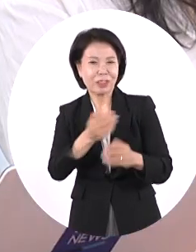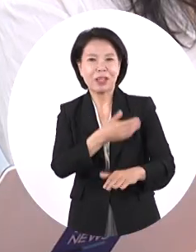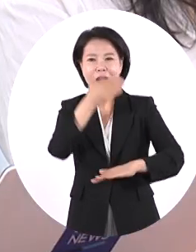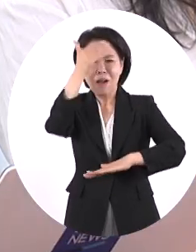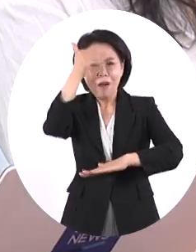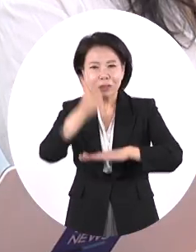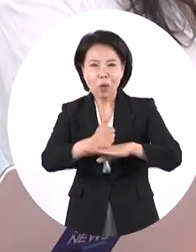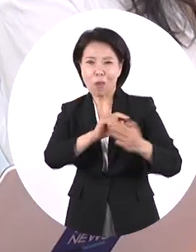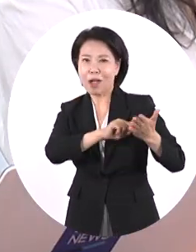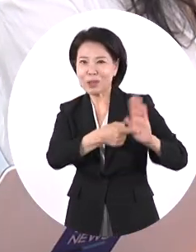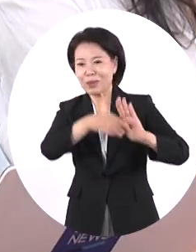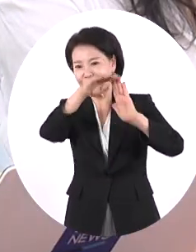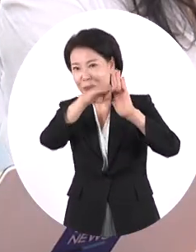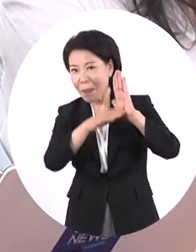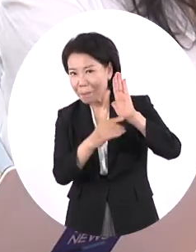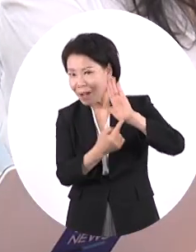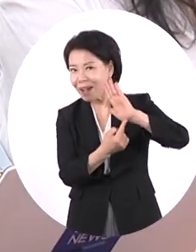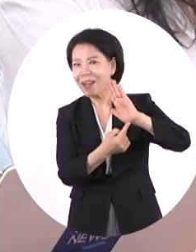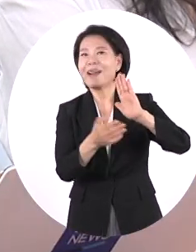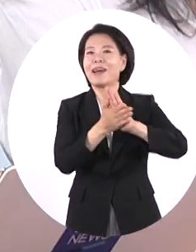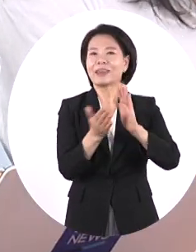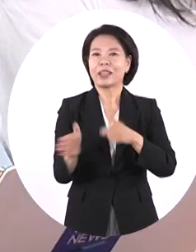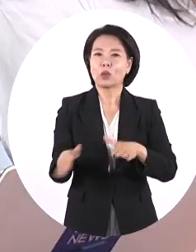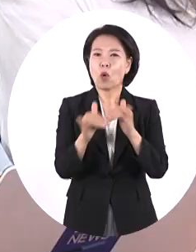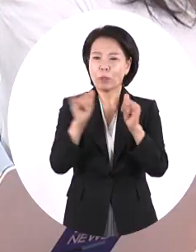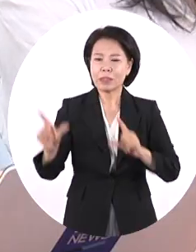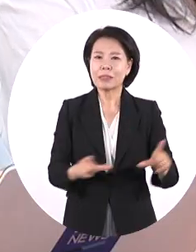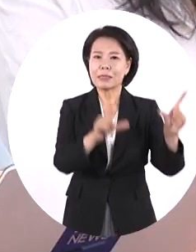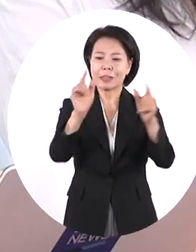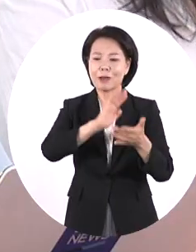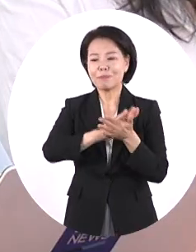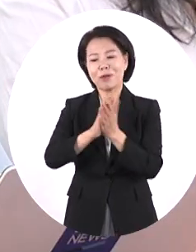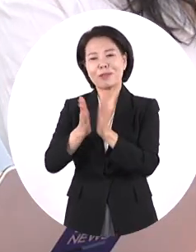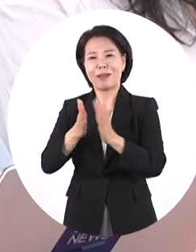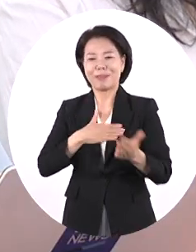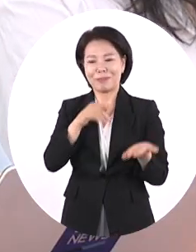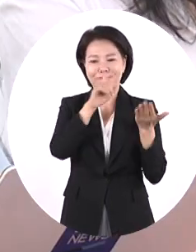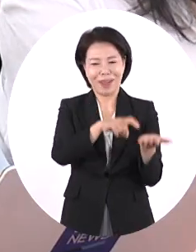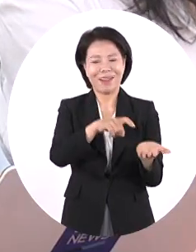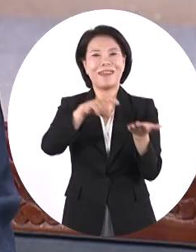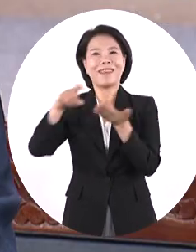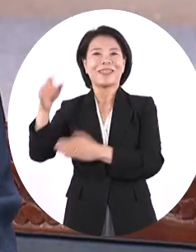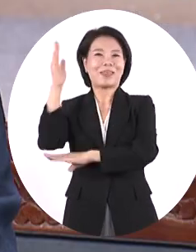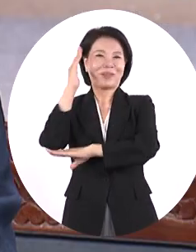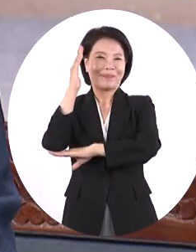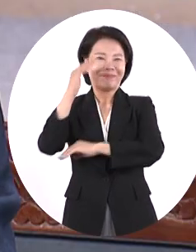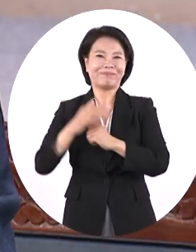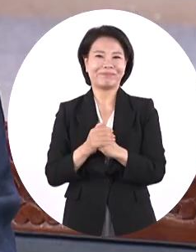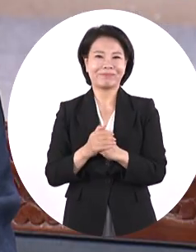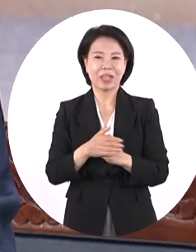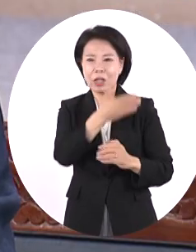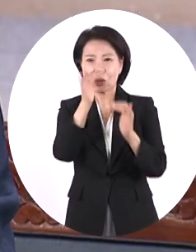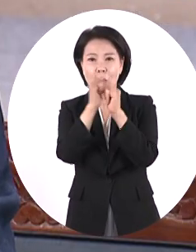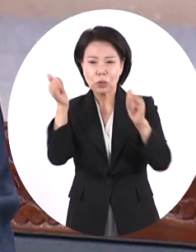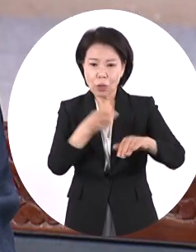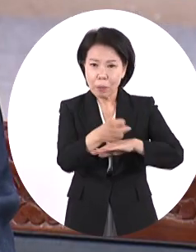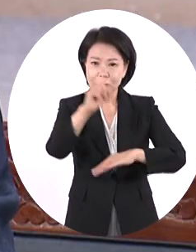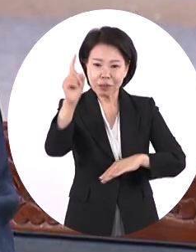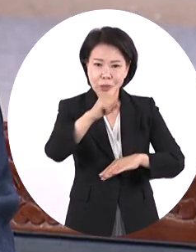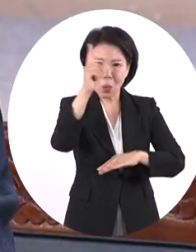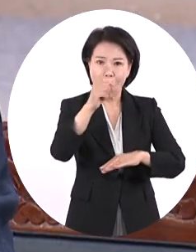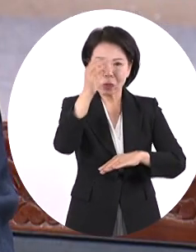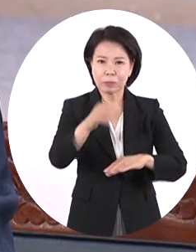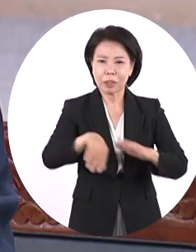등을 주요 성과로 소개하며 도민 삶의 실질적인 변화를 이끌었다고 밝혔습니다. 청소년